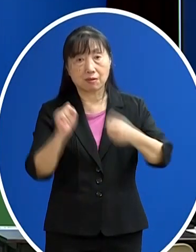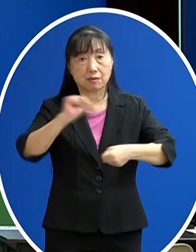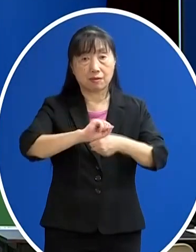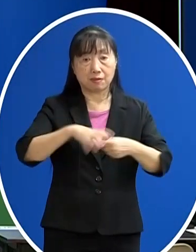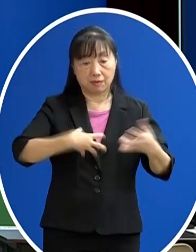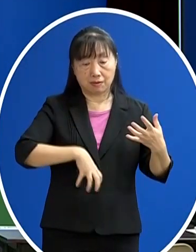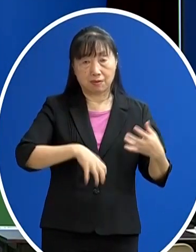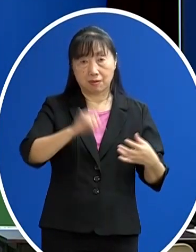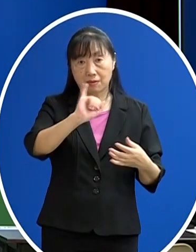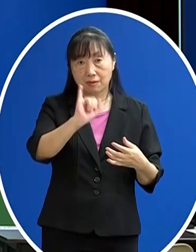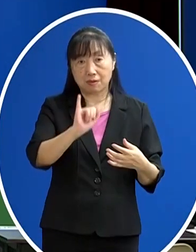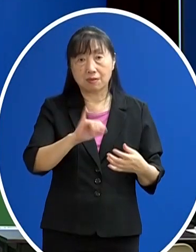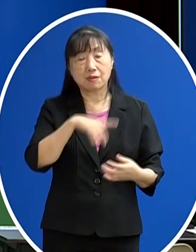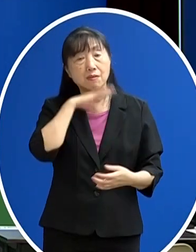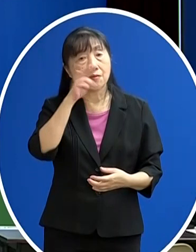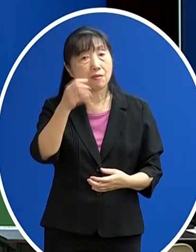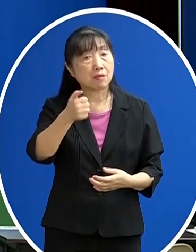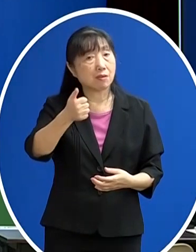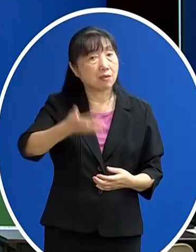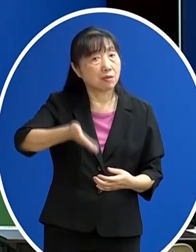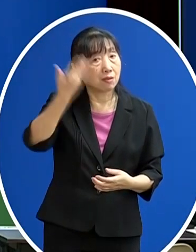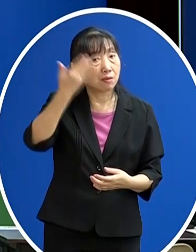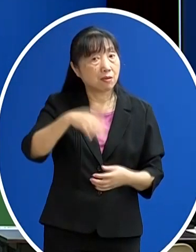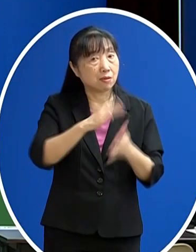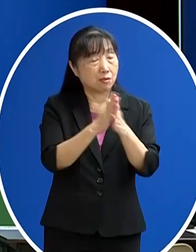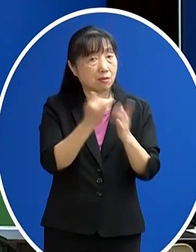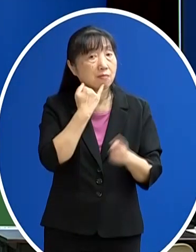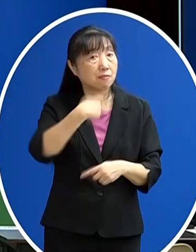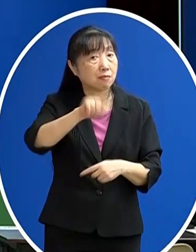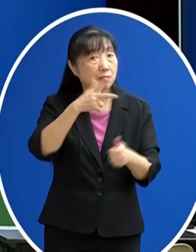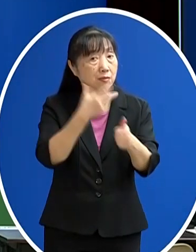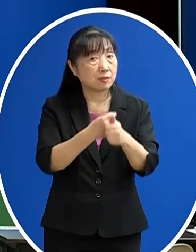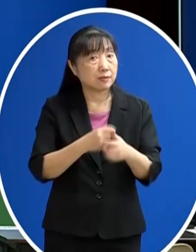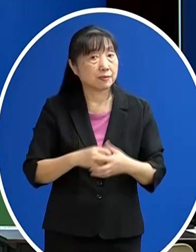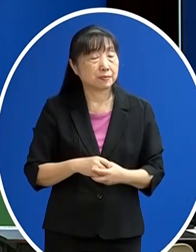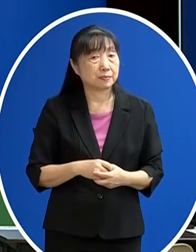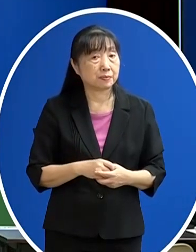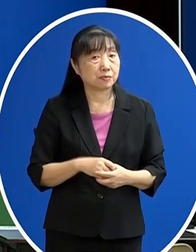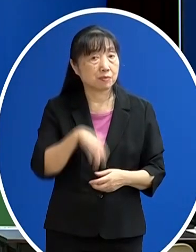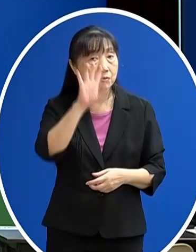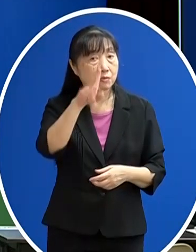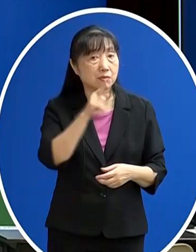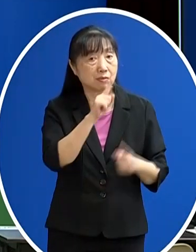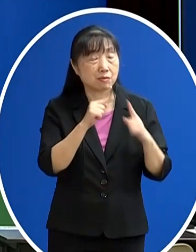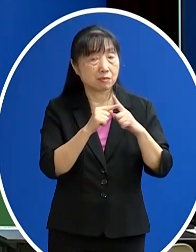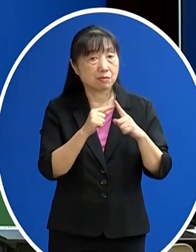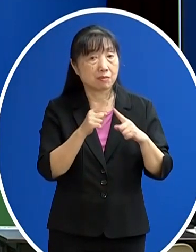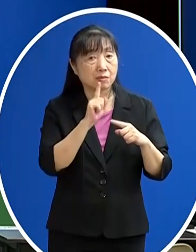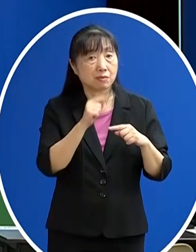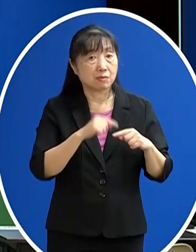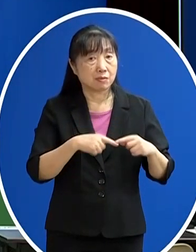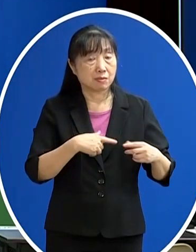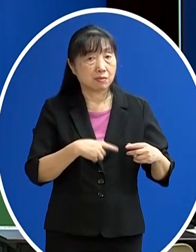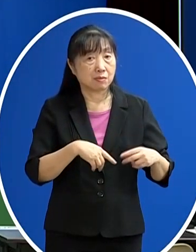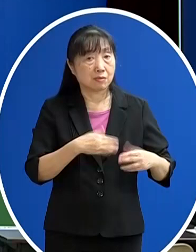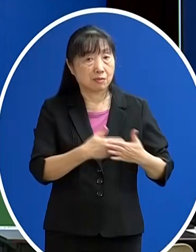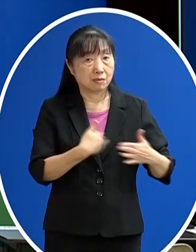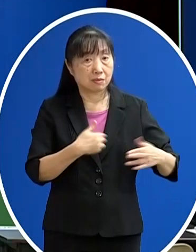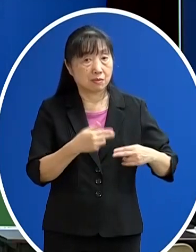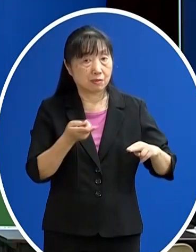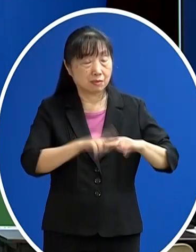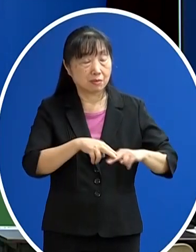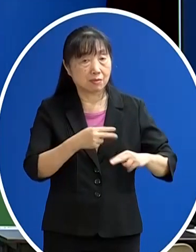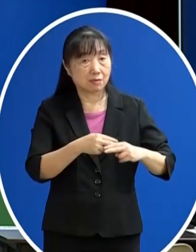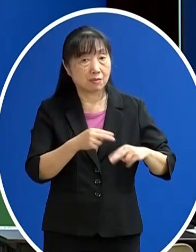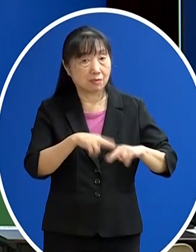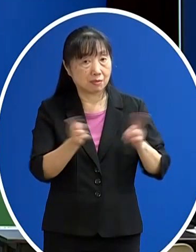还有50岁以上的长者都可以来接种，然后就是有学者说解封的重要条件是疫苗覆盖率，不过现在